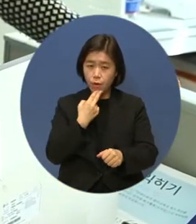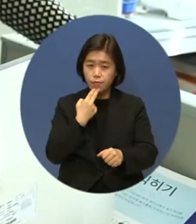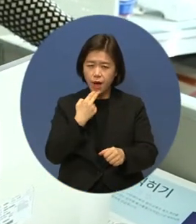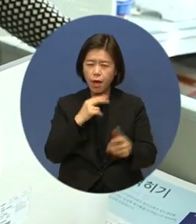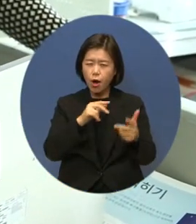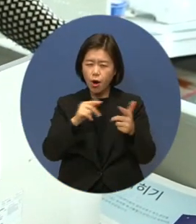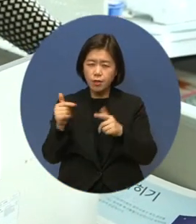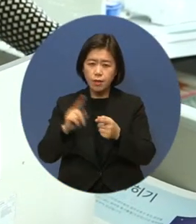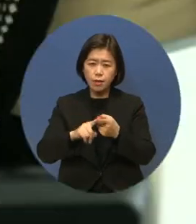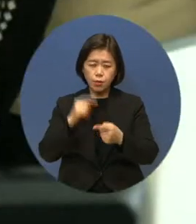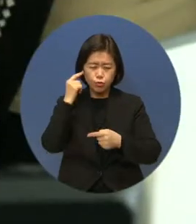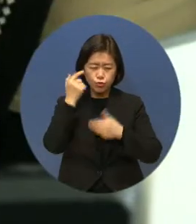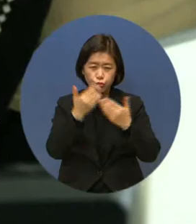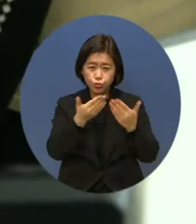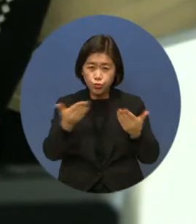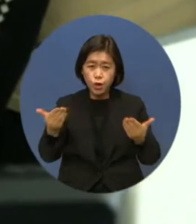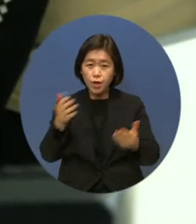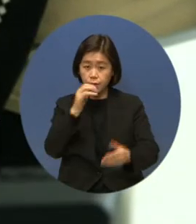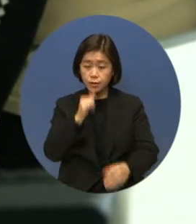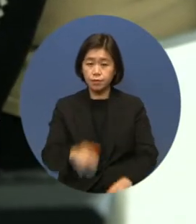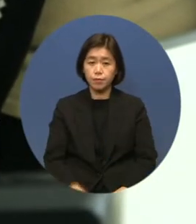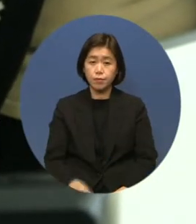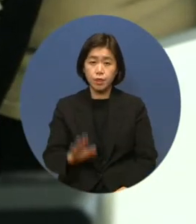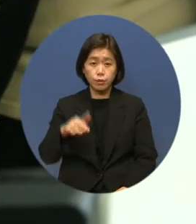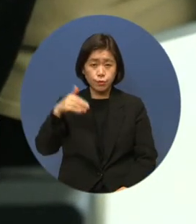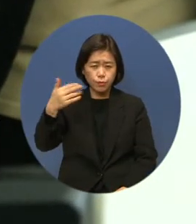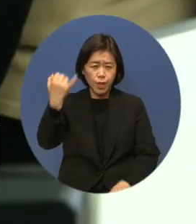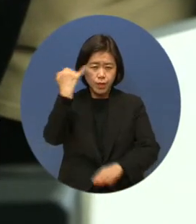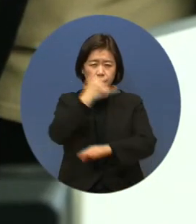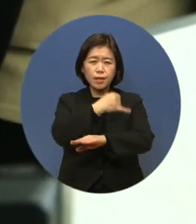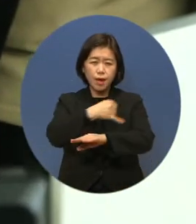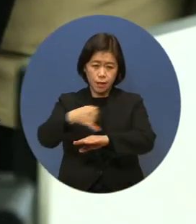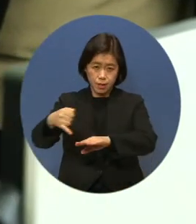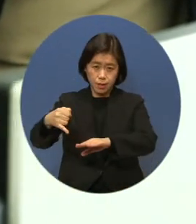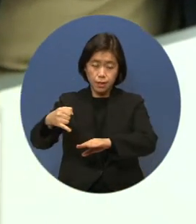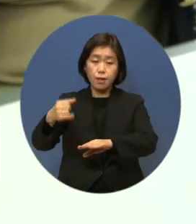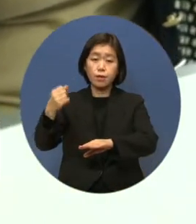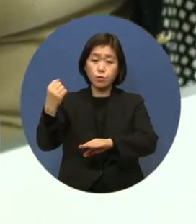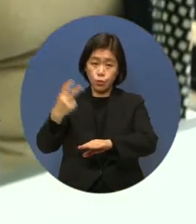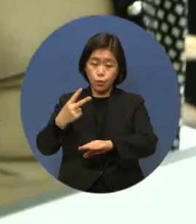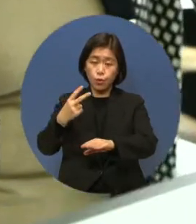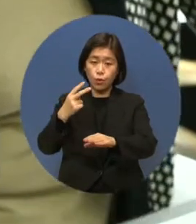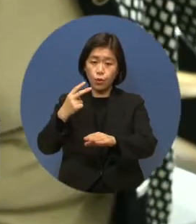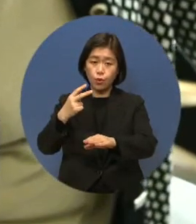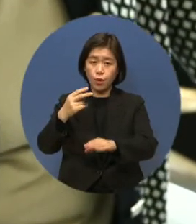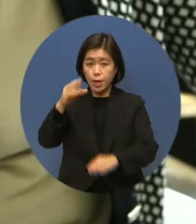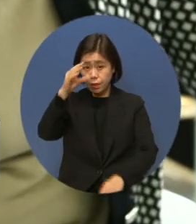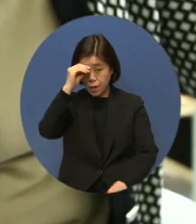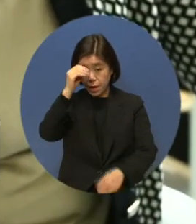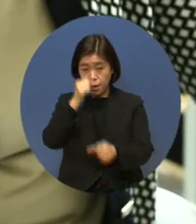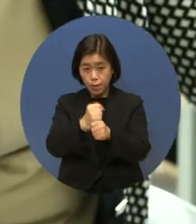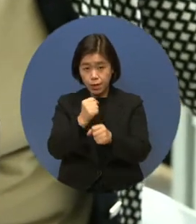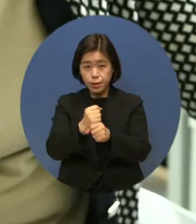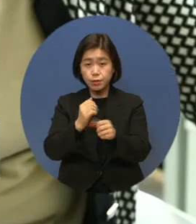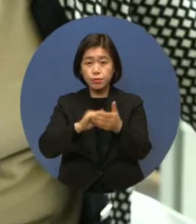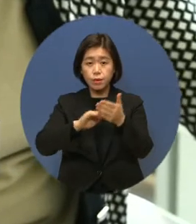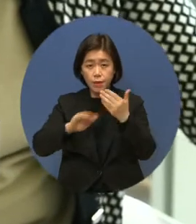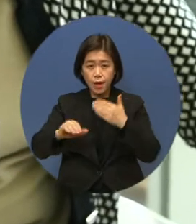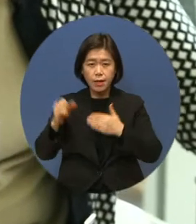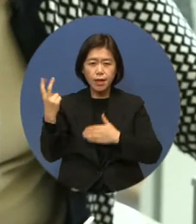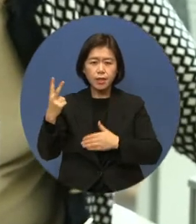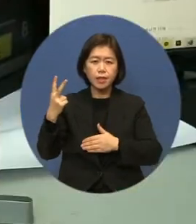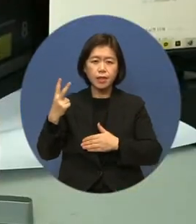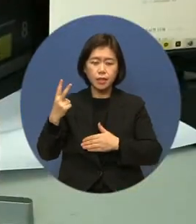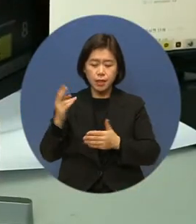점자 입체적인 작업을 해요. 디자인 작업을 이제 하고 샘플을 만든 다음에 다시 한번 검수 작업을 해요.